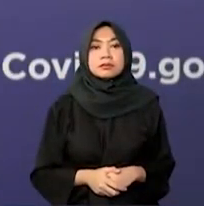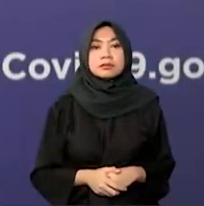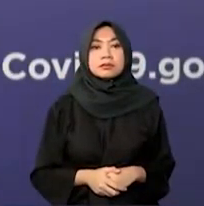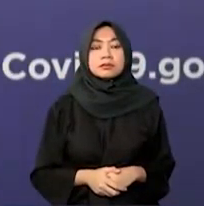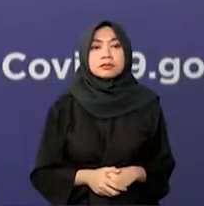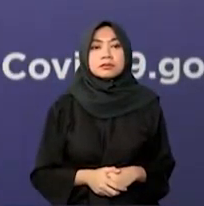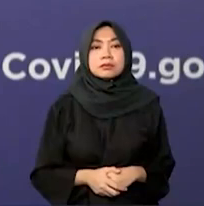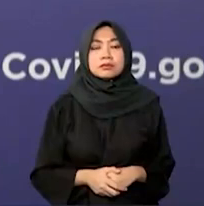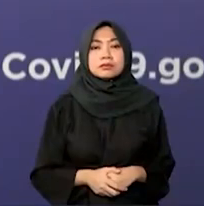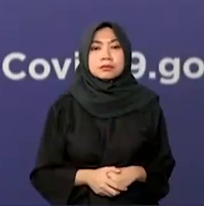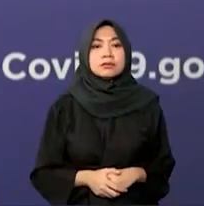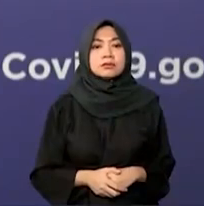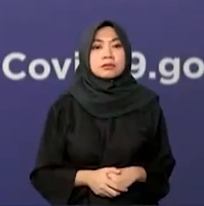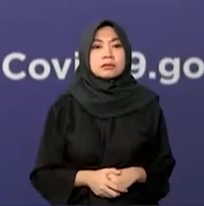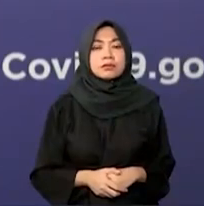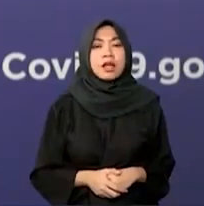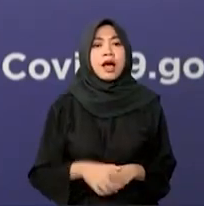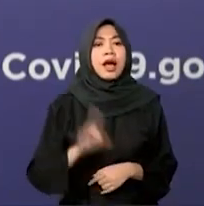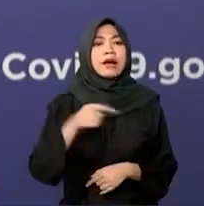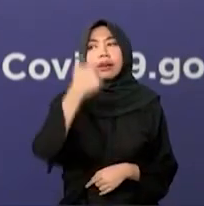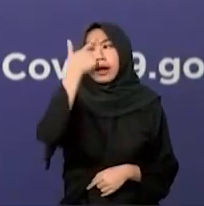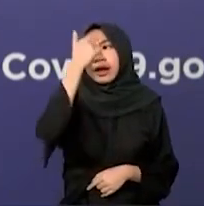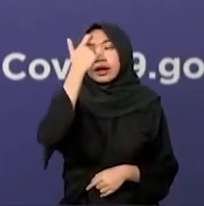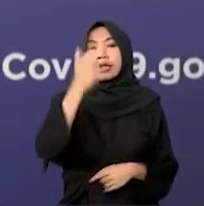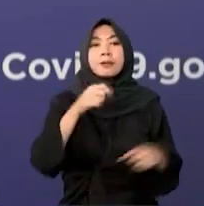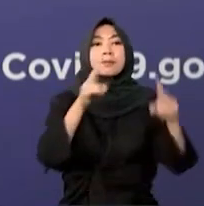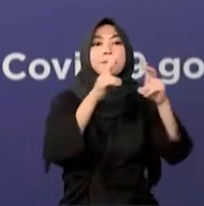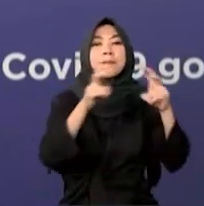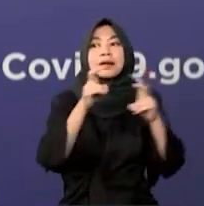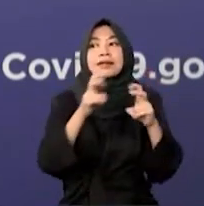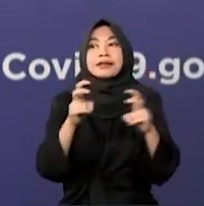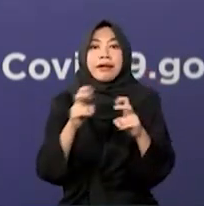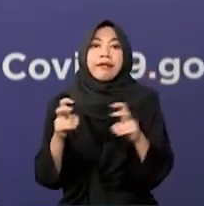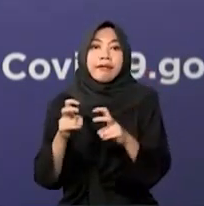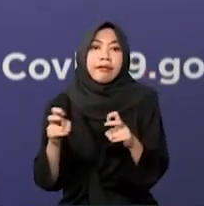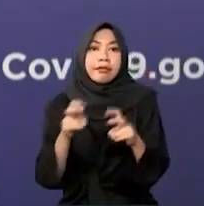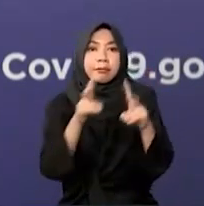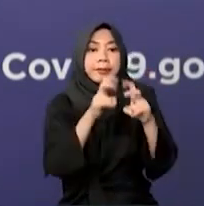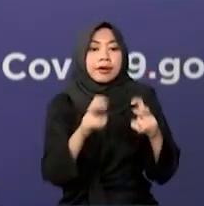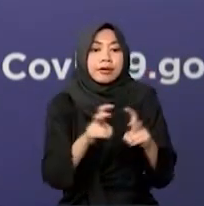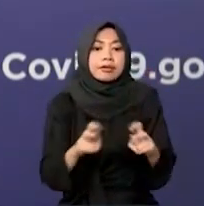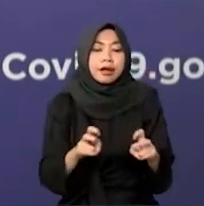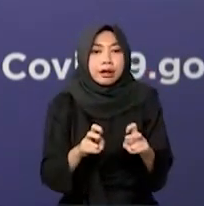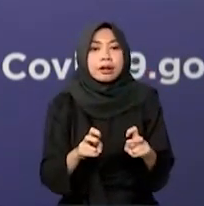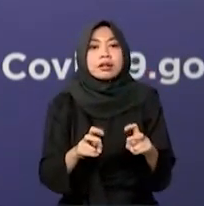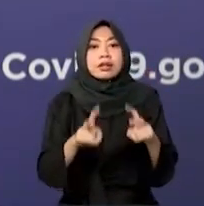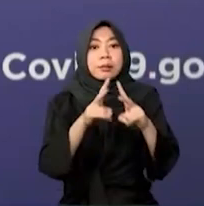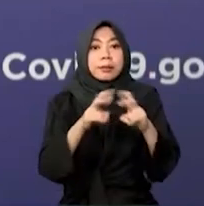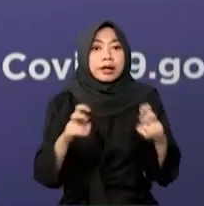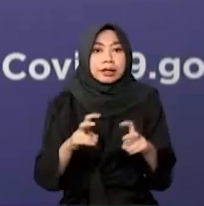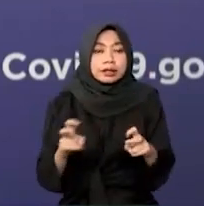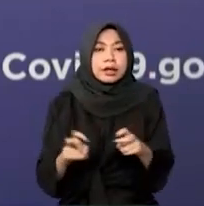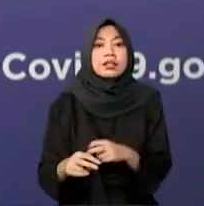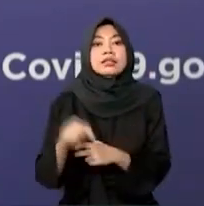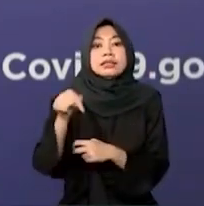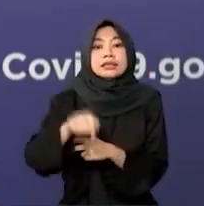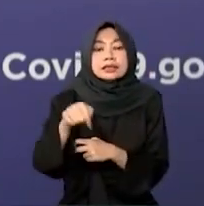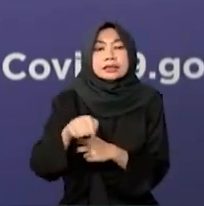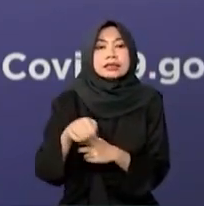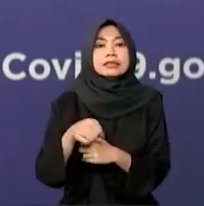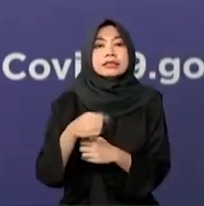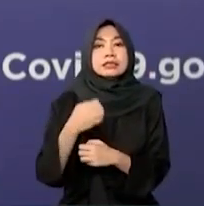ahli sudah mulai melakukan sebuah riset sebuah kajian bahwa di era